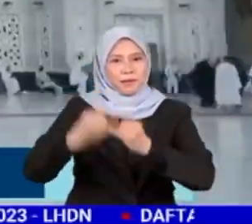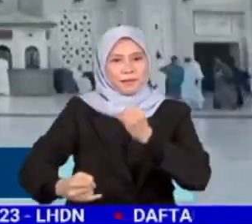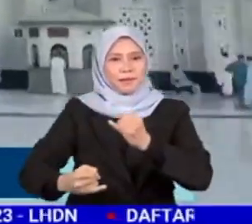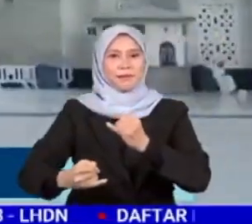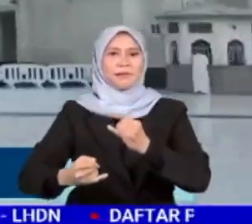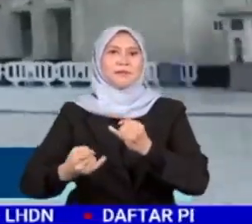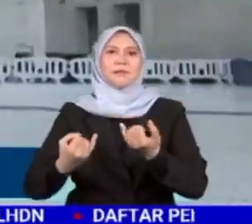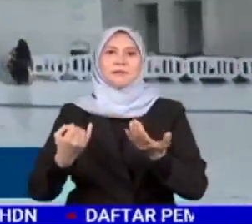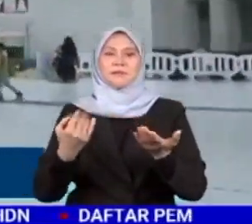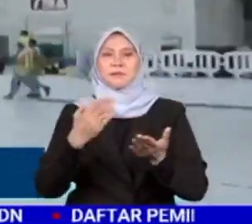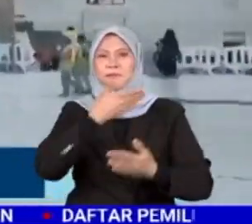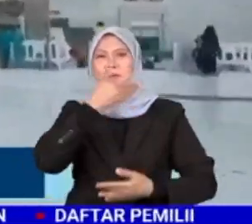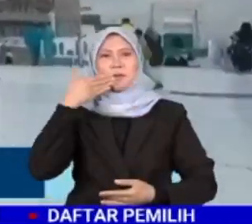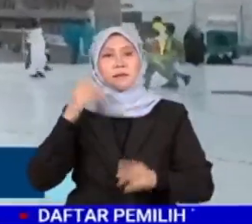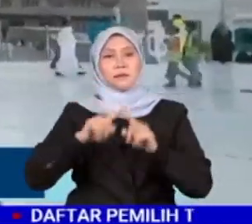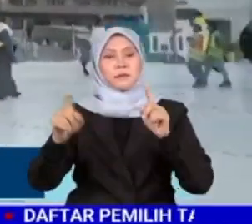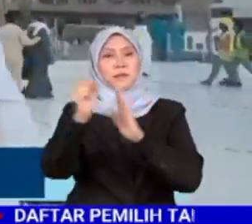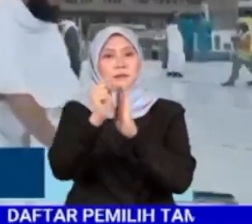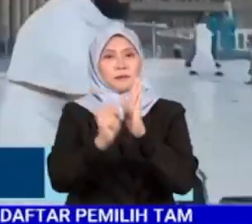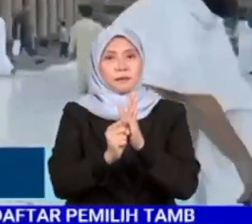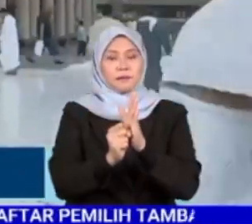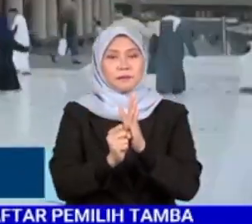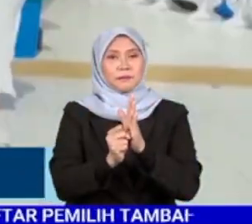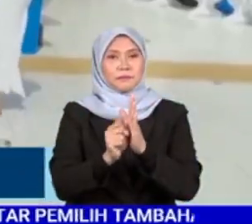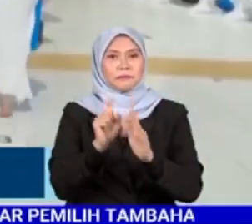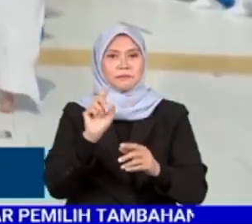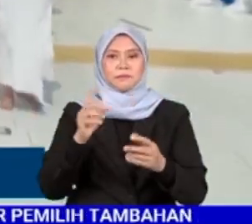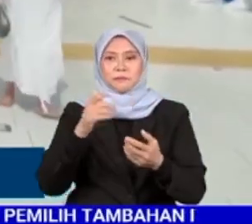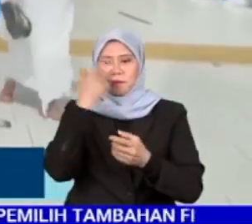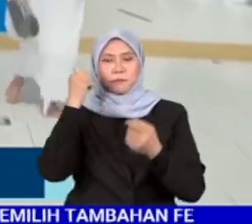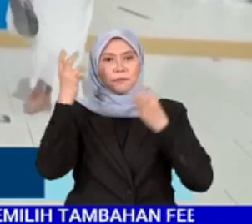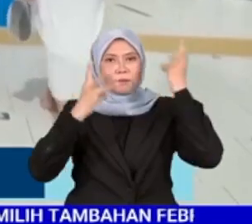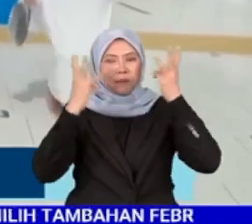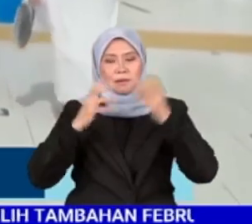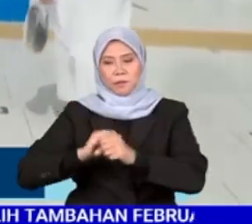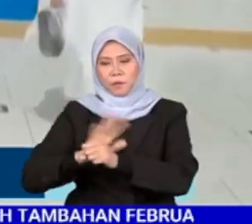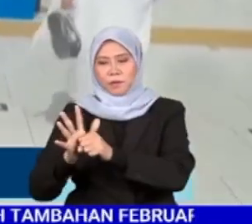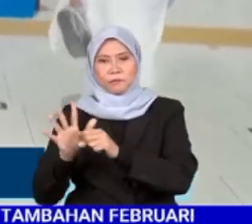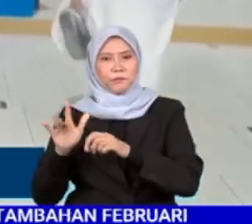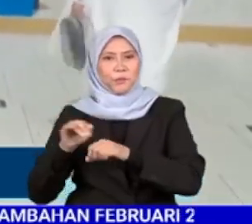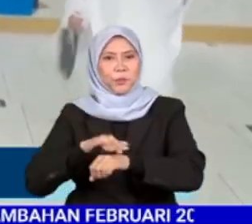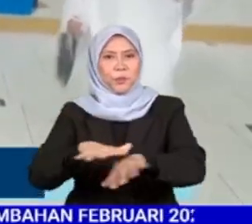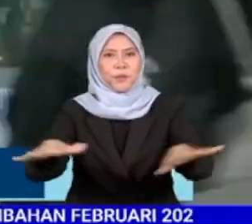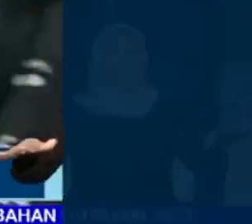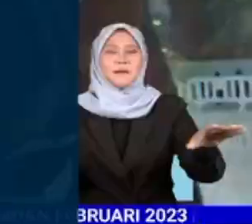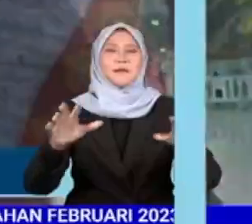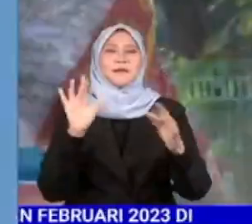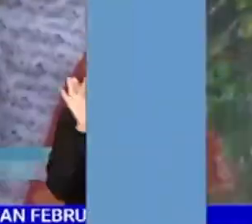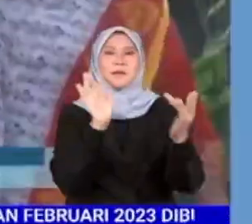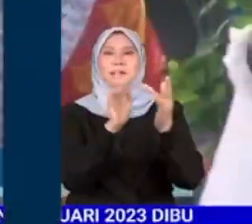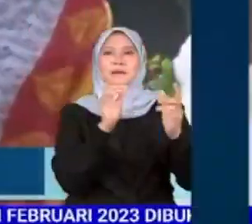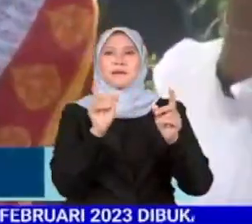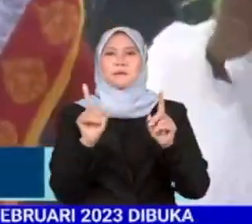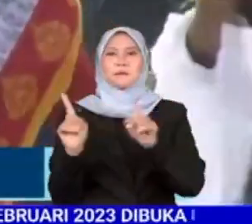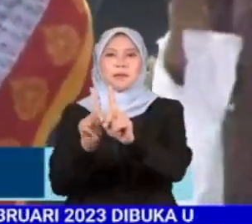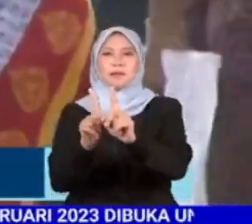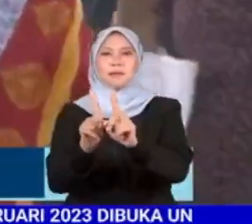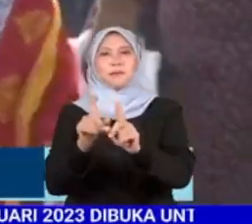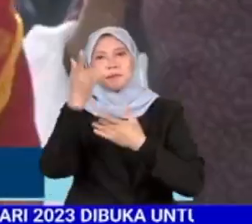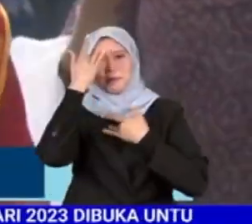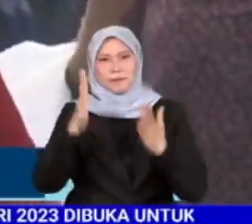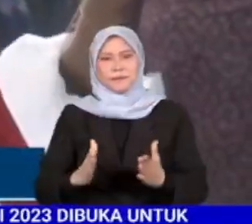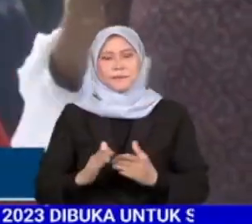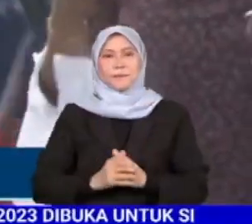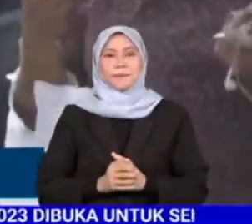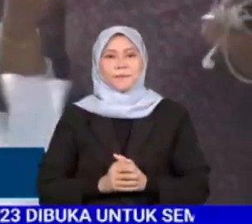Ramadan. Namun jemaah disyarahkan tidak menghidap coronavirus atau menjadi kontak rapat pesakit. Ini pula,